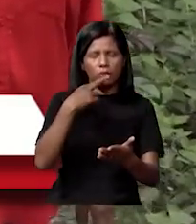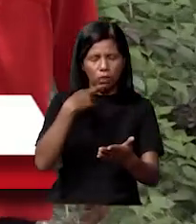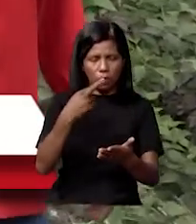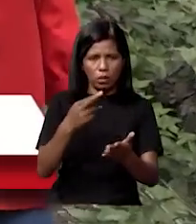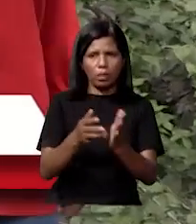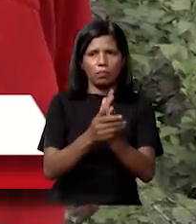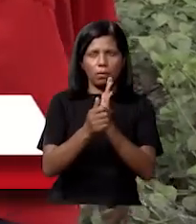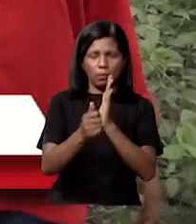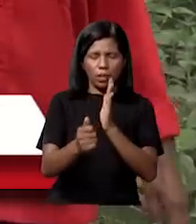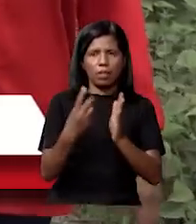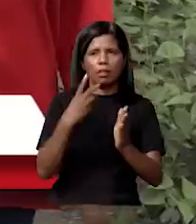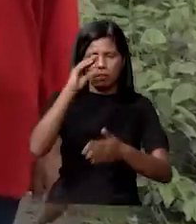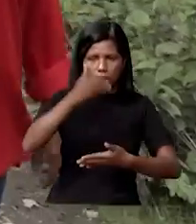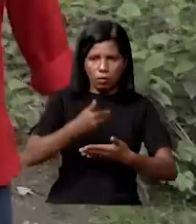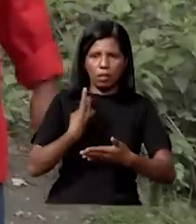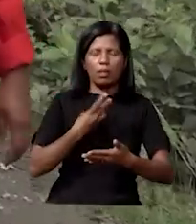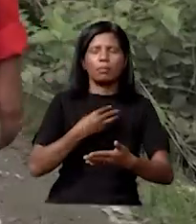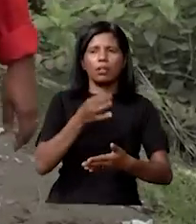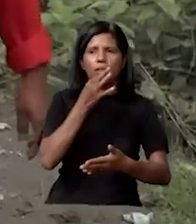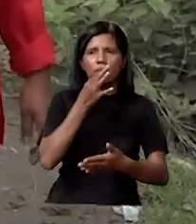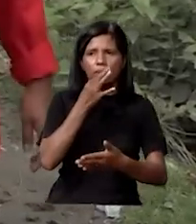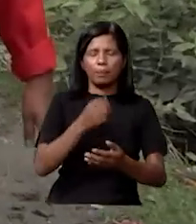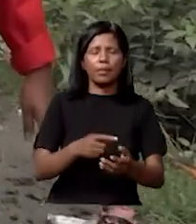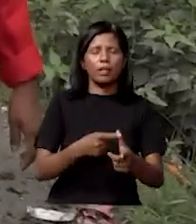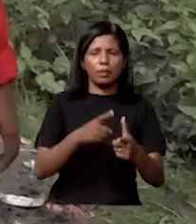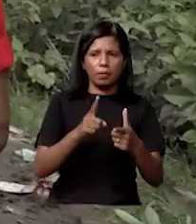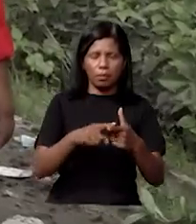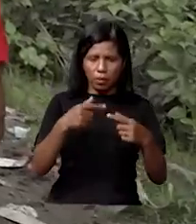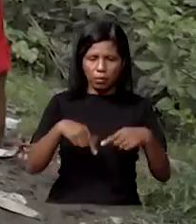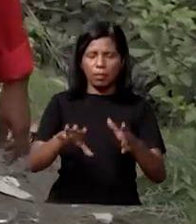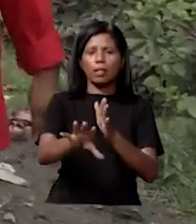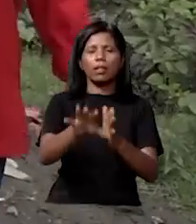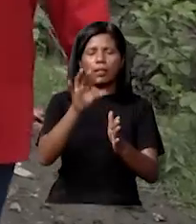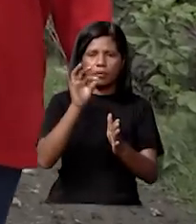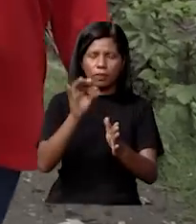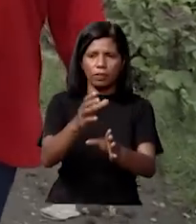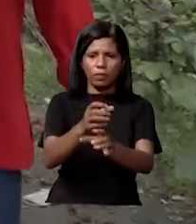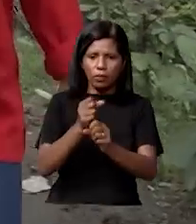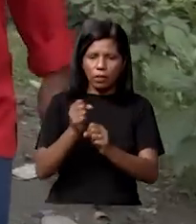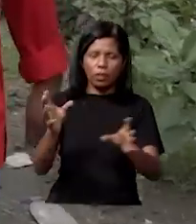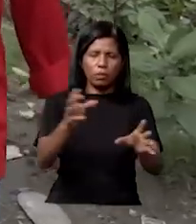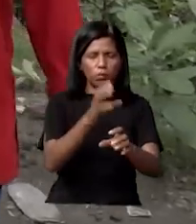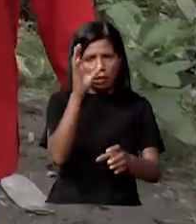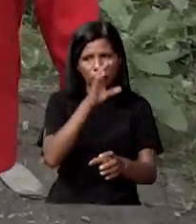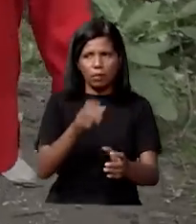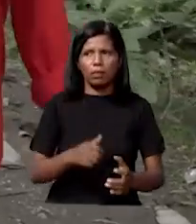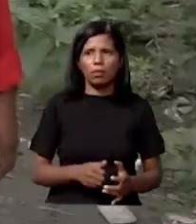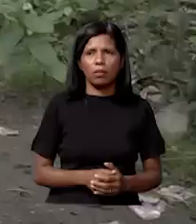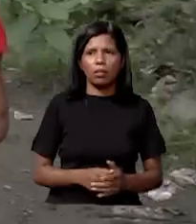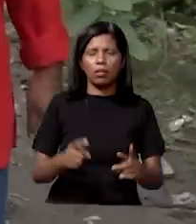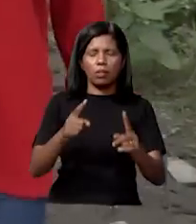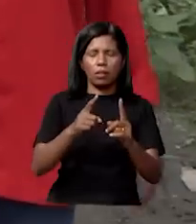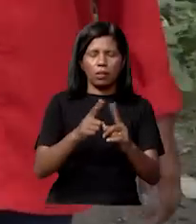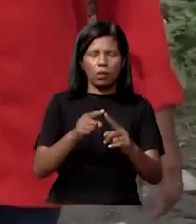dormian wana mihan bahili hansa ami tomi dia